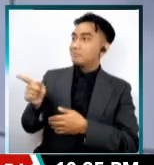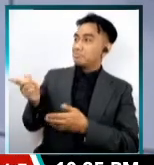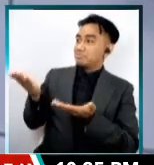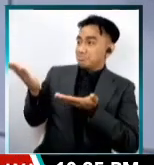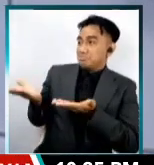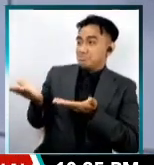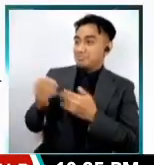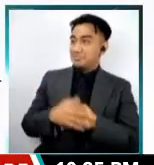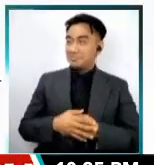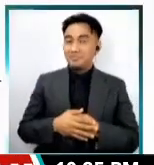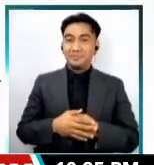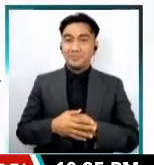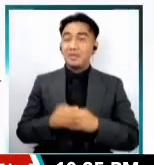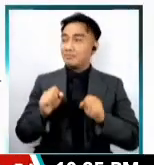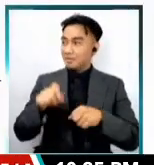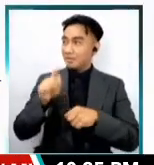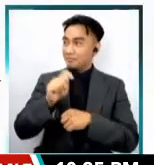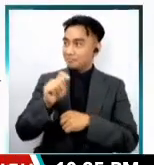TikTok,